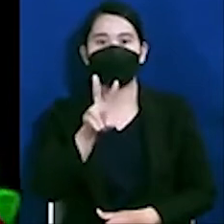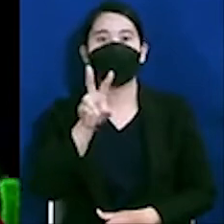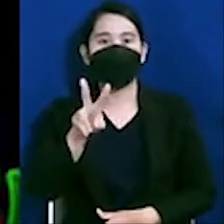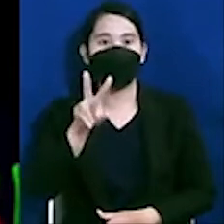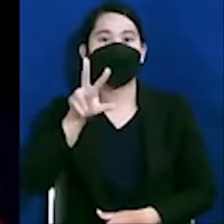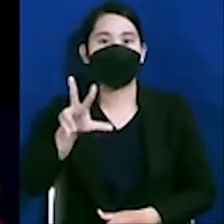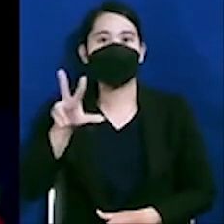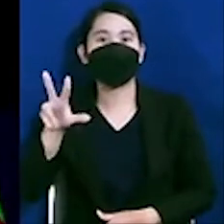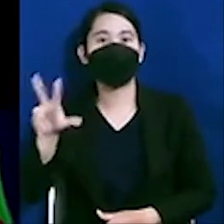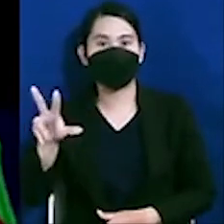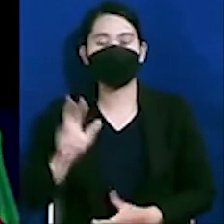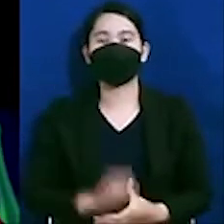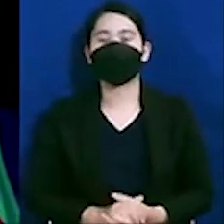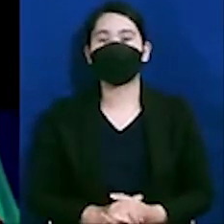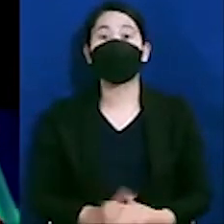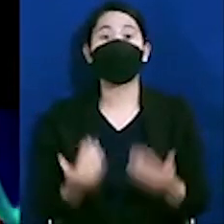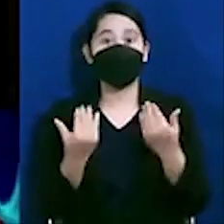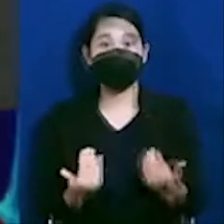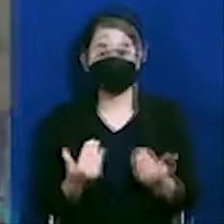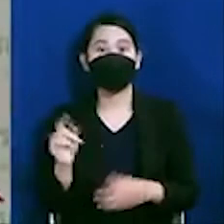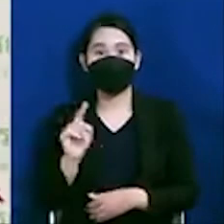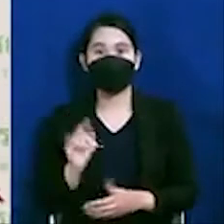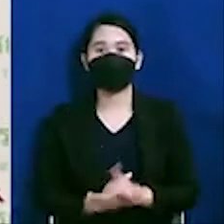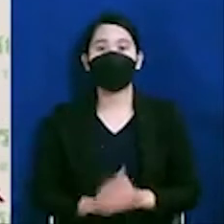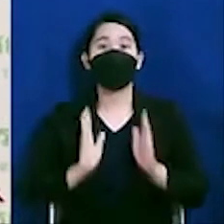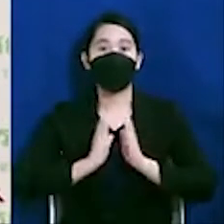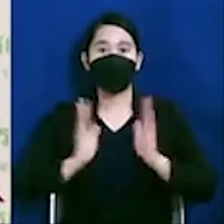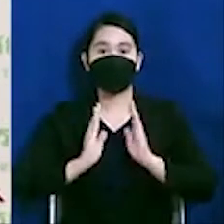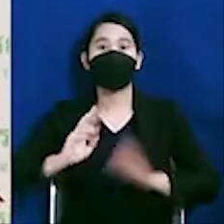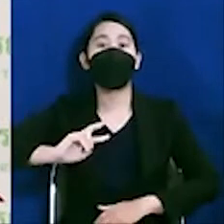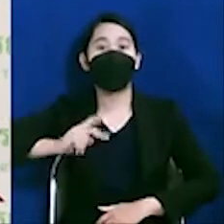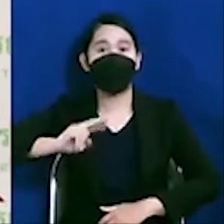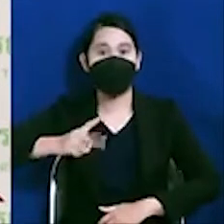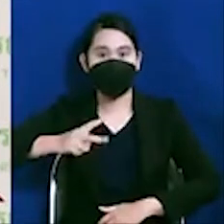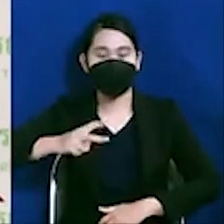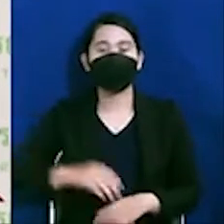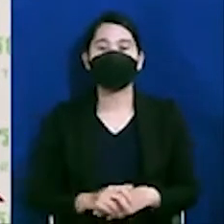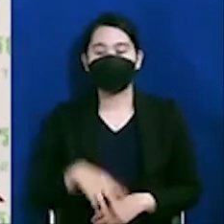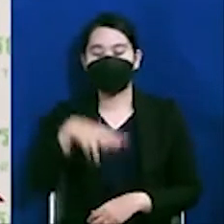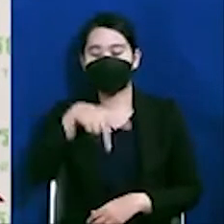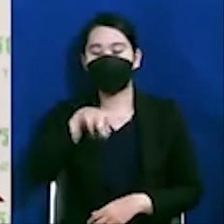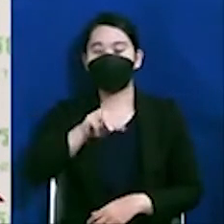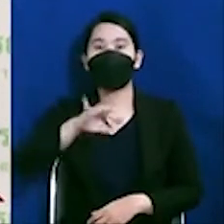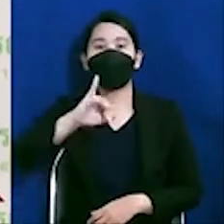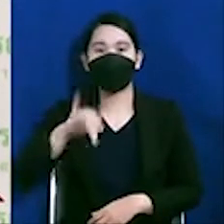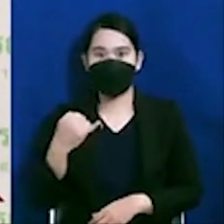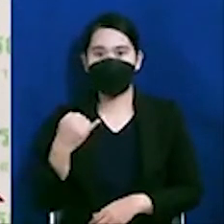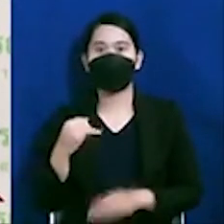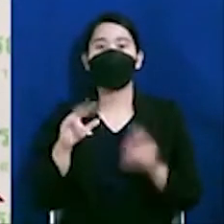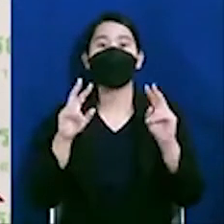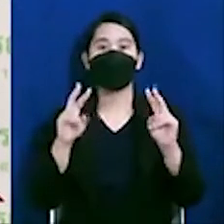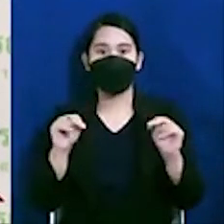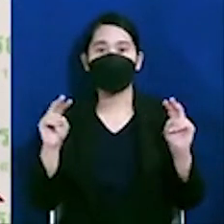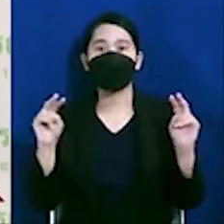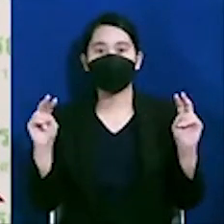2333ครับไม่ได้วันนี้ครับขอขอบพระคุณล่ามภาษามือจากสำนักงานพัฒนาสังคมและความมั่นคงของมนุษย์